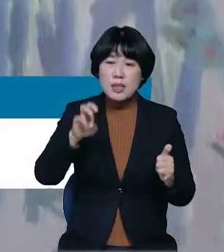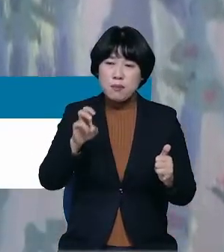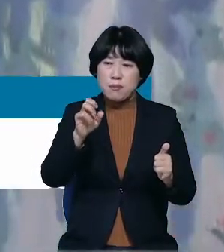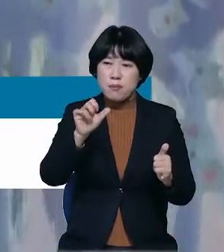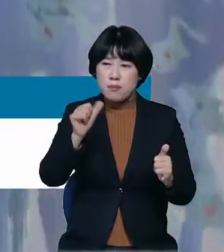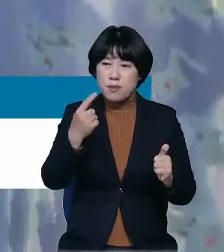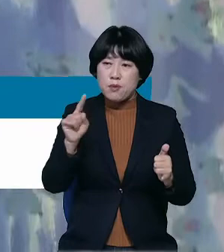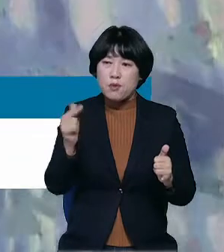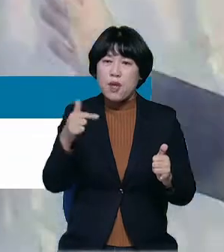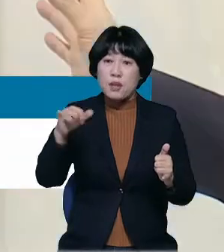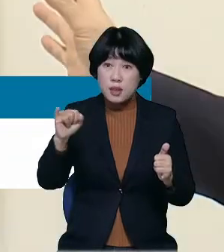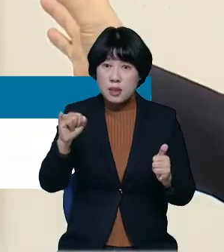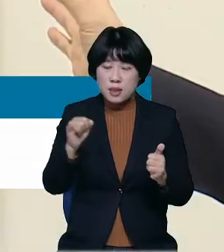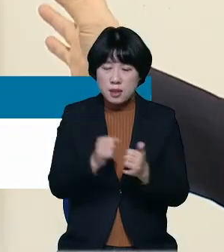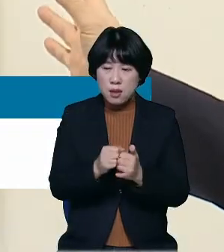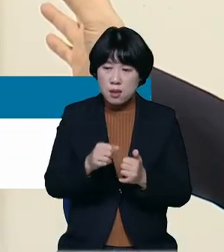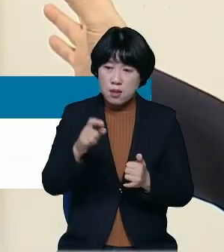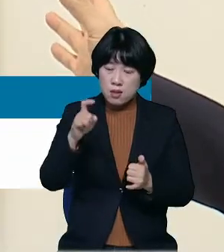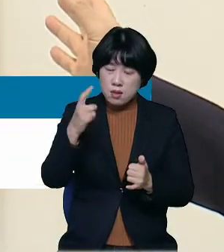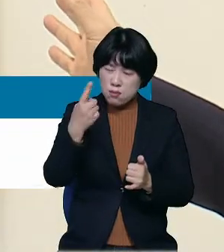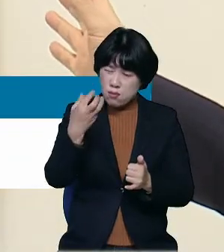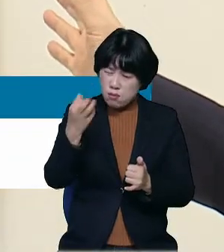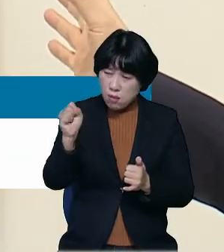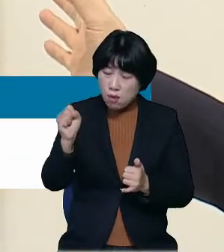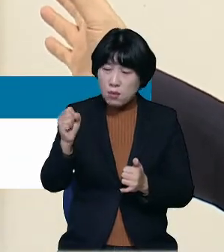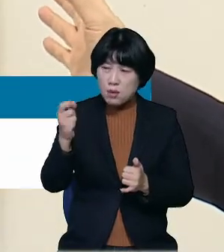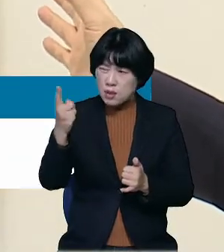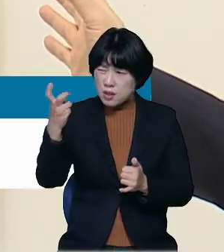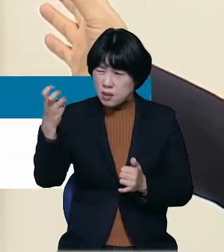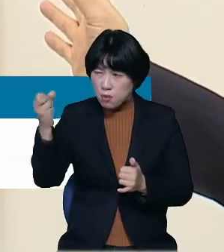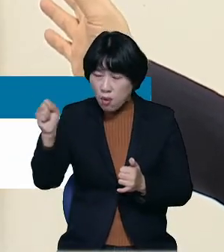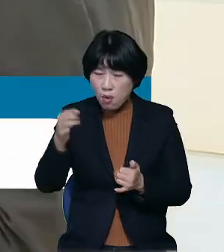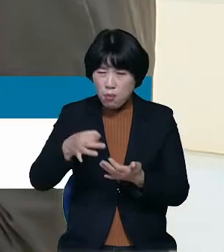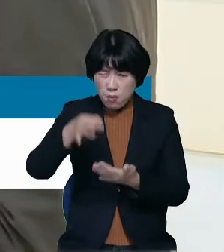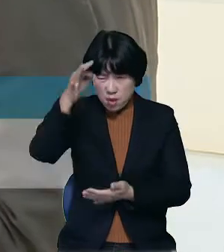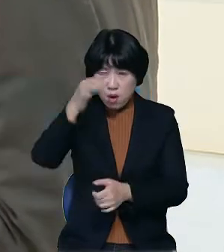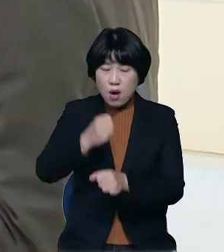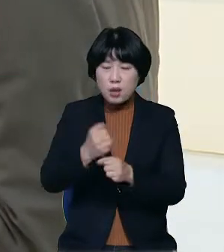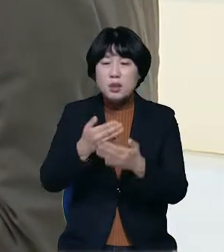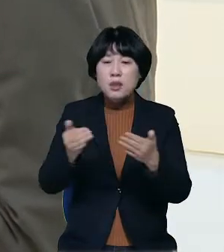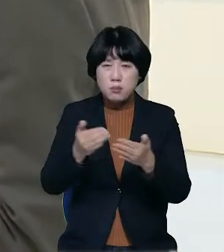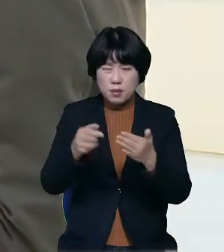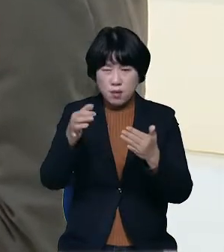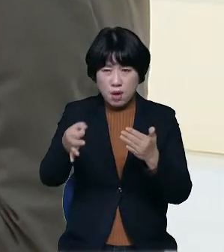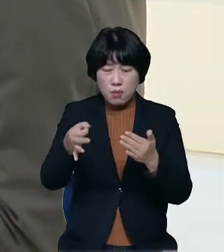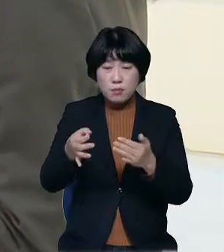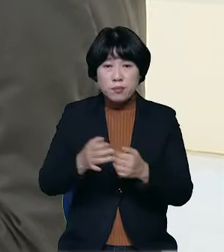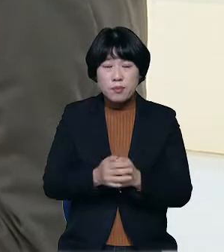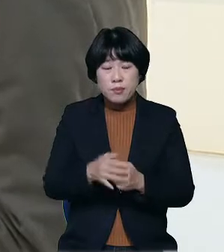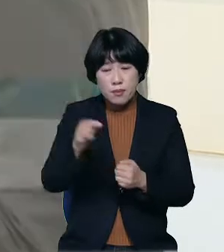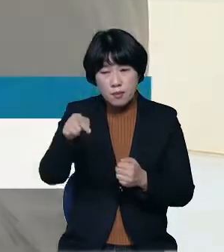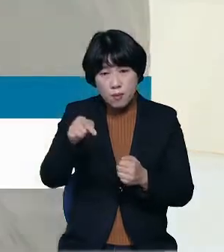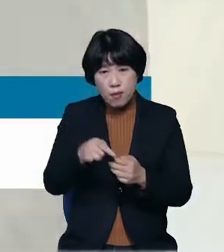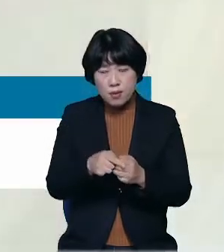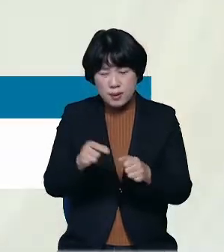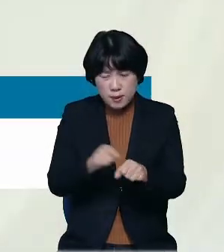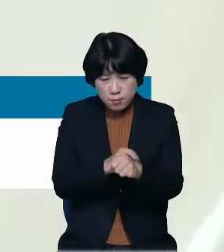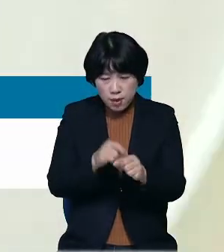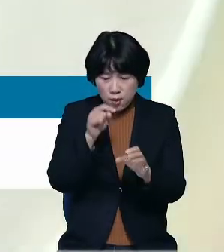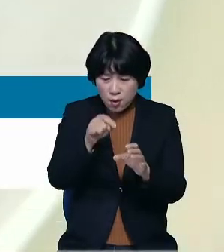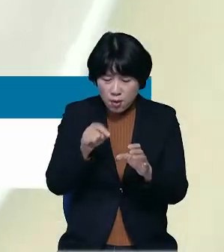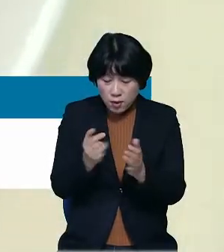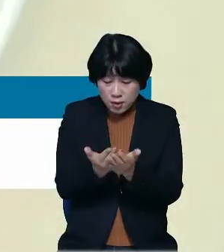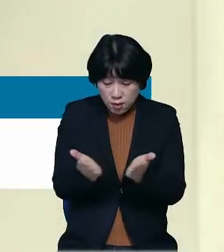행진. 수억 원에서 10억 원이 넘는 작품가가 예상됩니다. 세라믹에 이유한 화백 특유의 점이